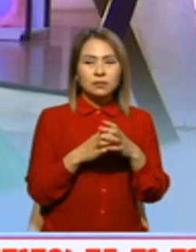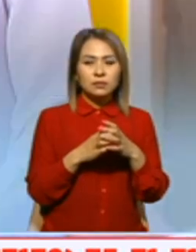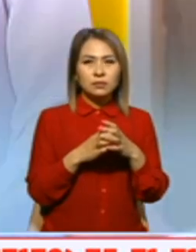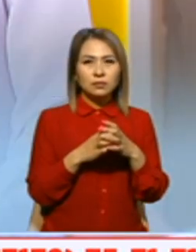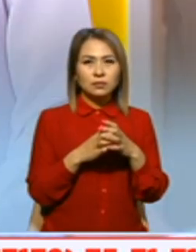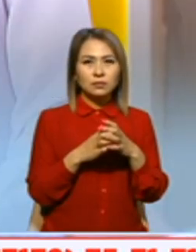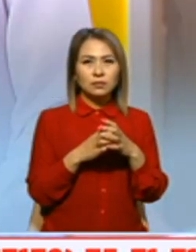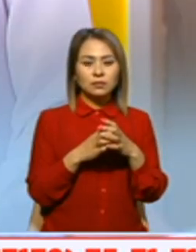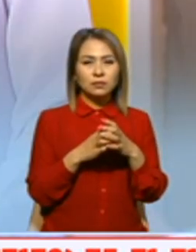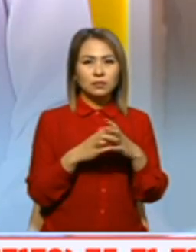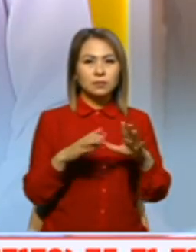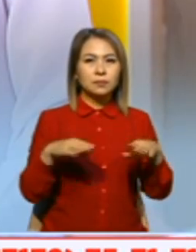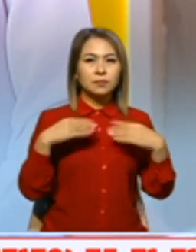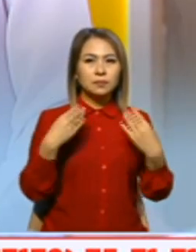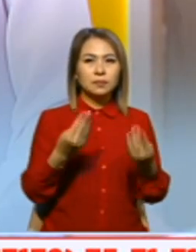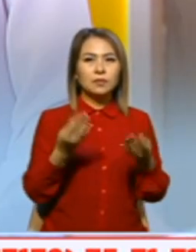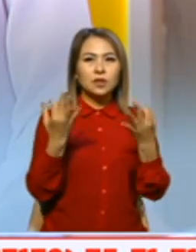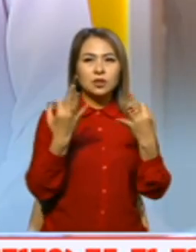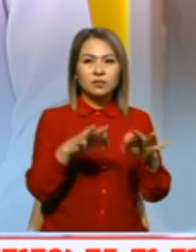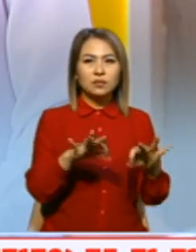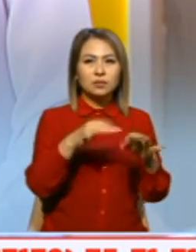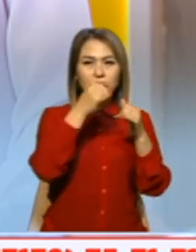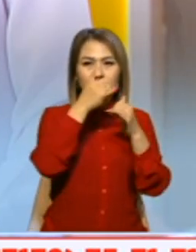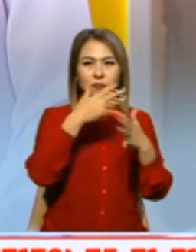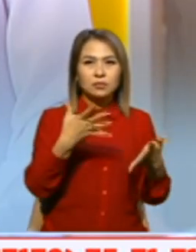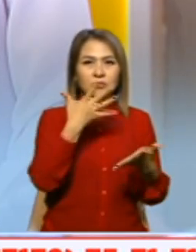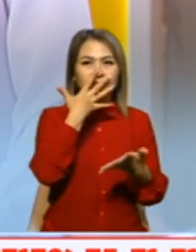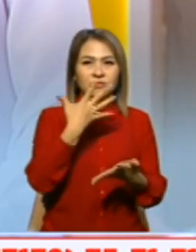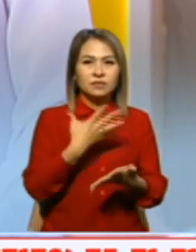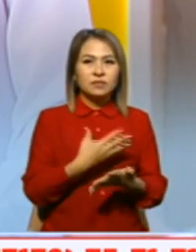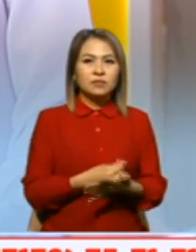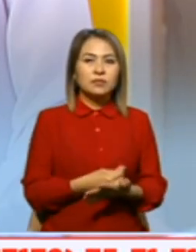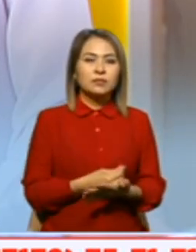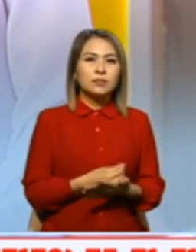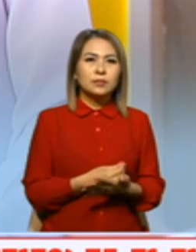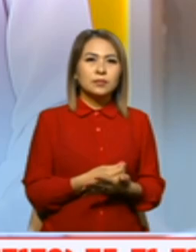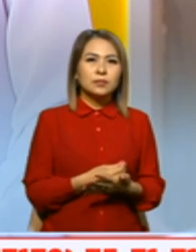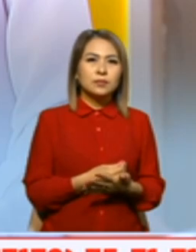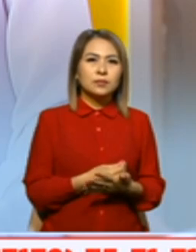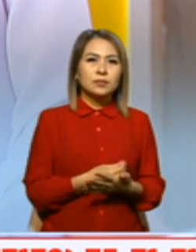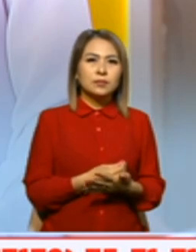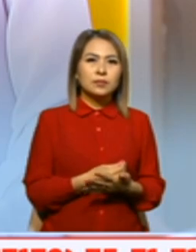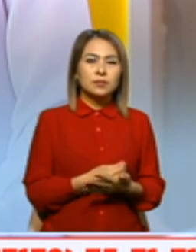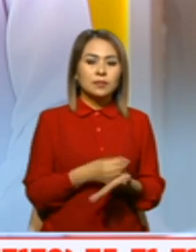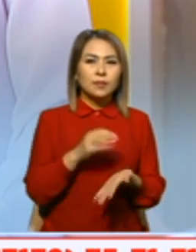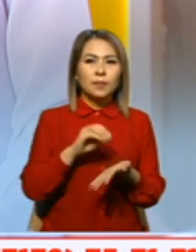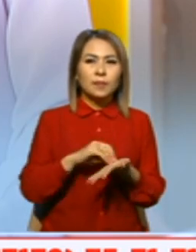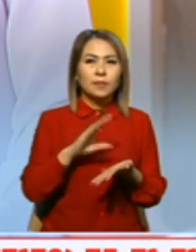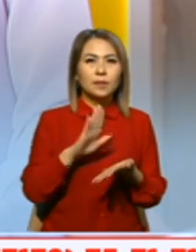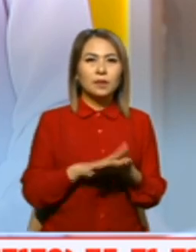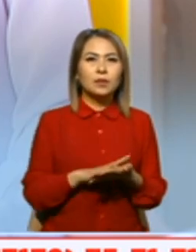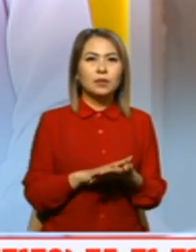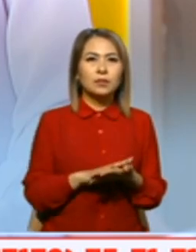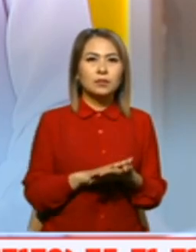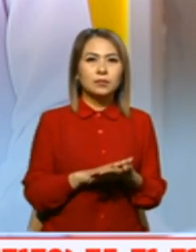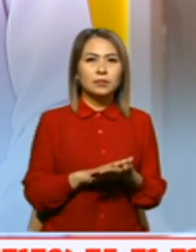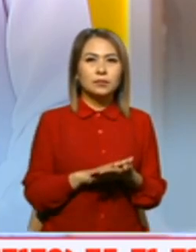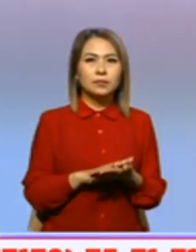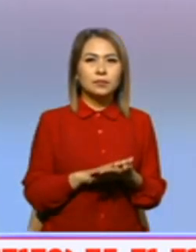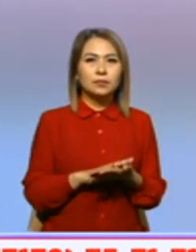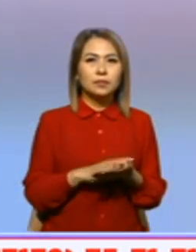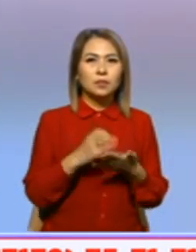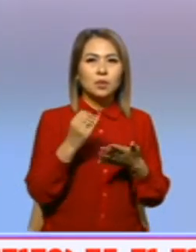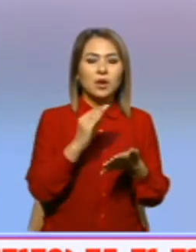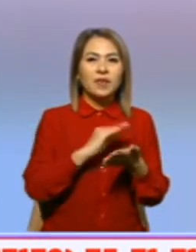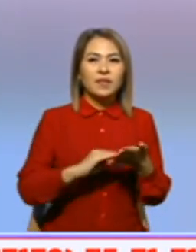невропатолог медатвод бере алмайды. Невропатолог өзінің жаңағы диагнозын қойып, өзінің пікірін жазып